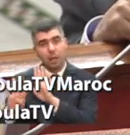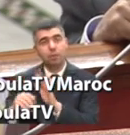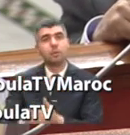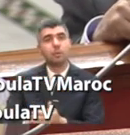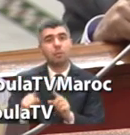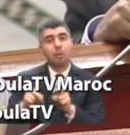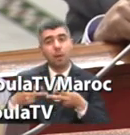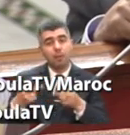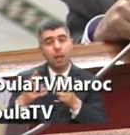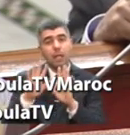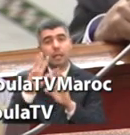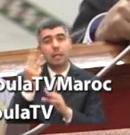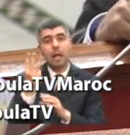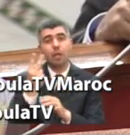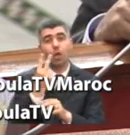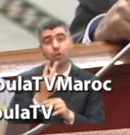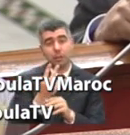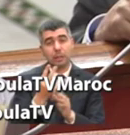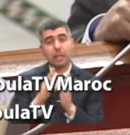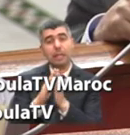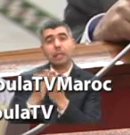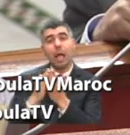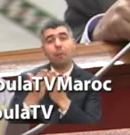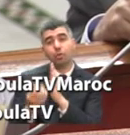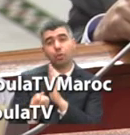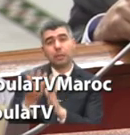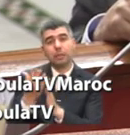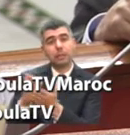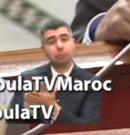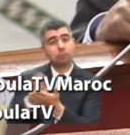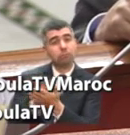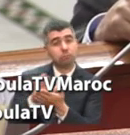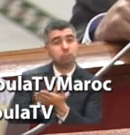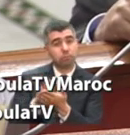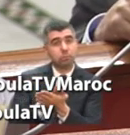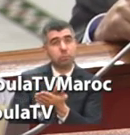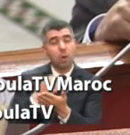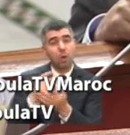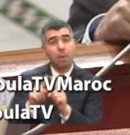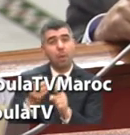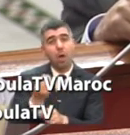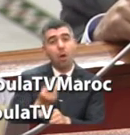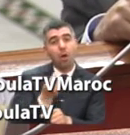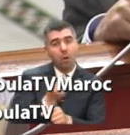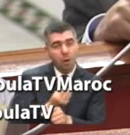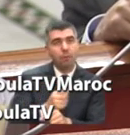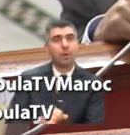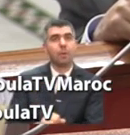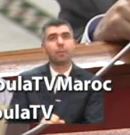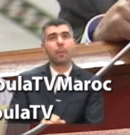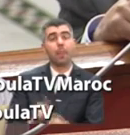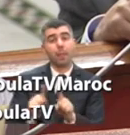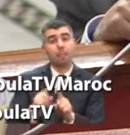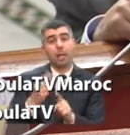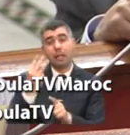2018 2019 راه تم اصدار 23 كتاب جديد و23 دليل بيداغوجي جديد بالنسبه للقسم الاول والثاني ابتدائي، وبالنسبه